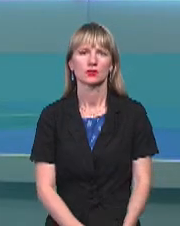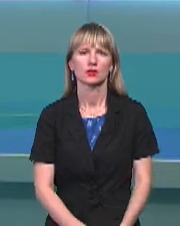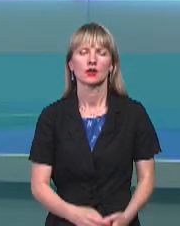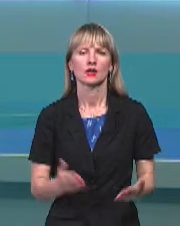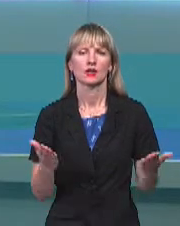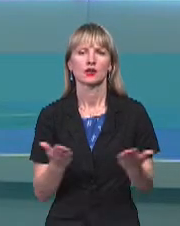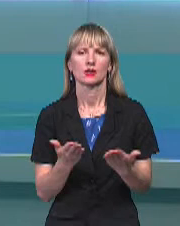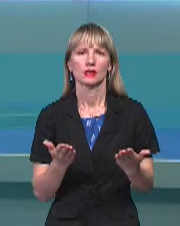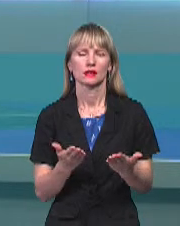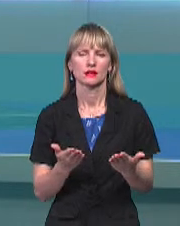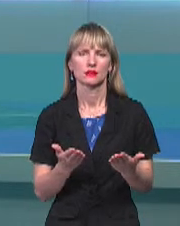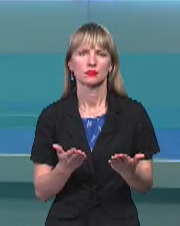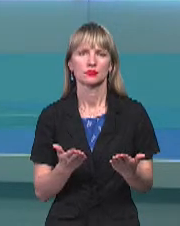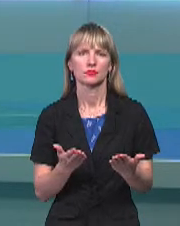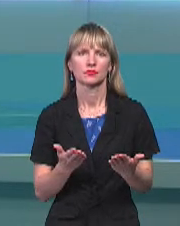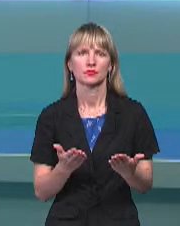яка